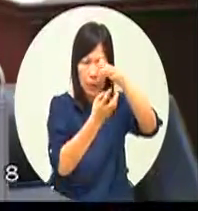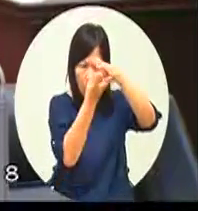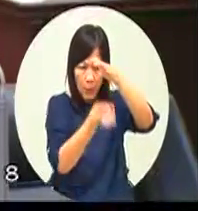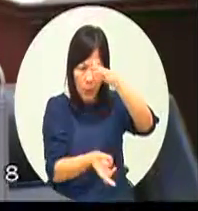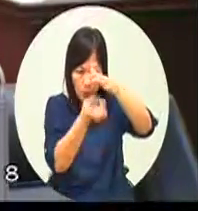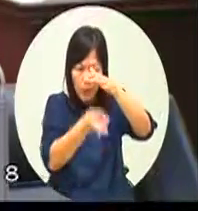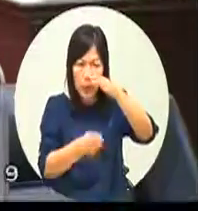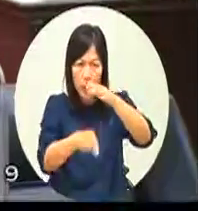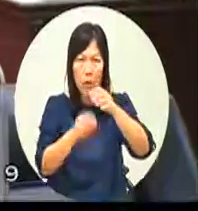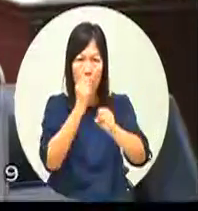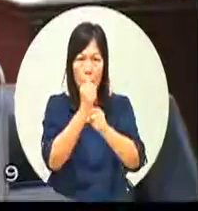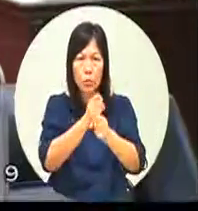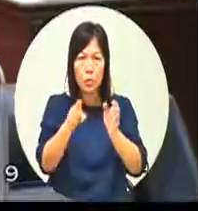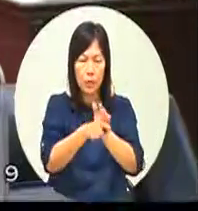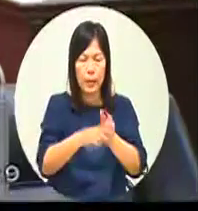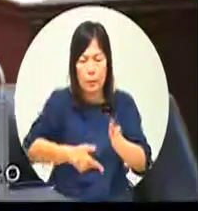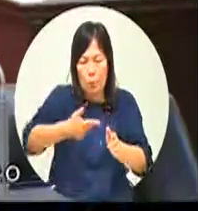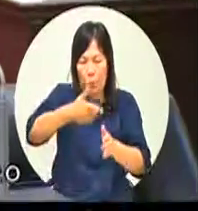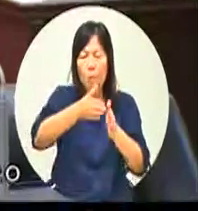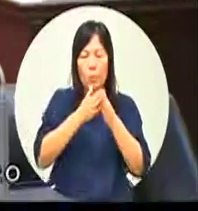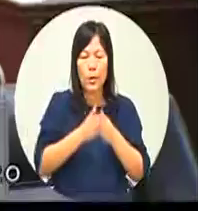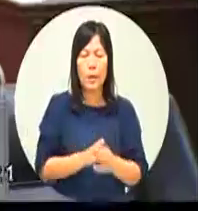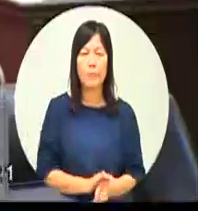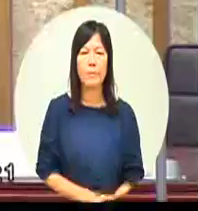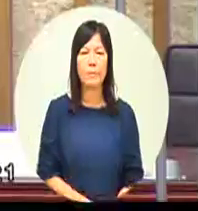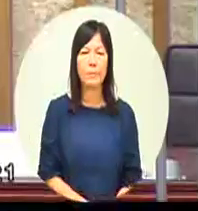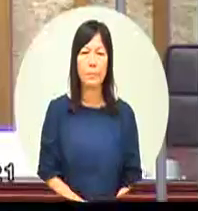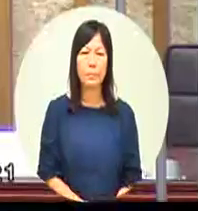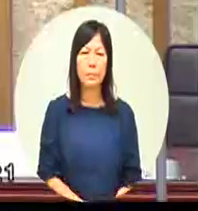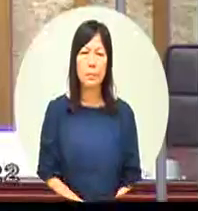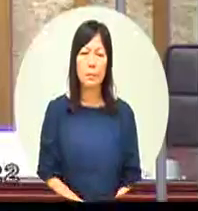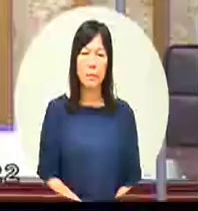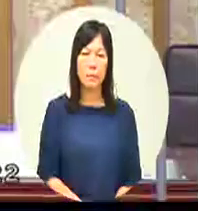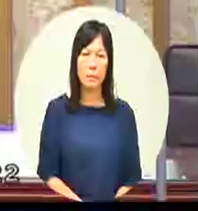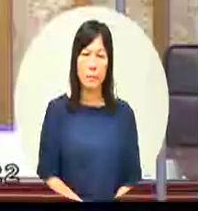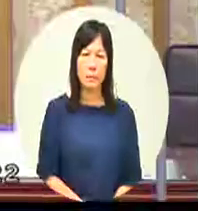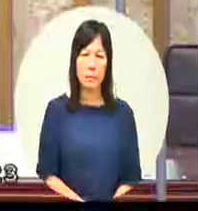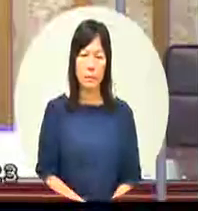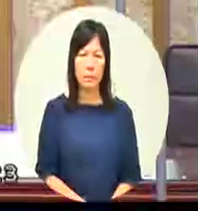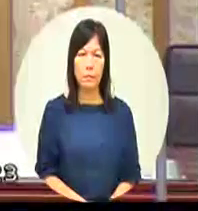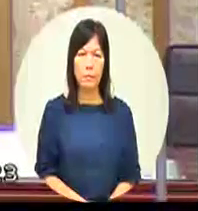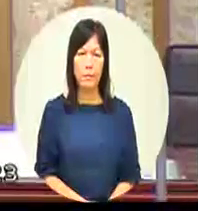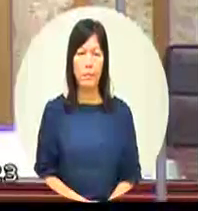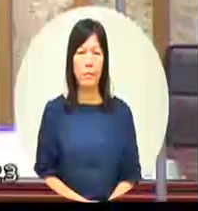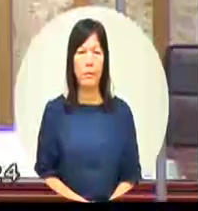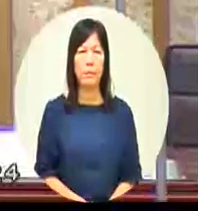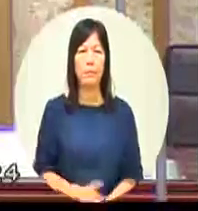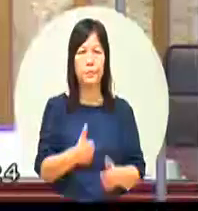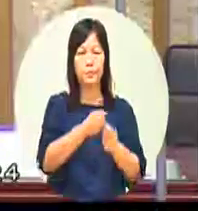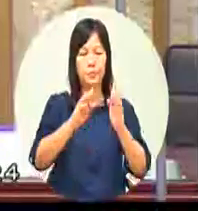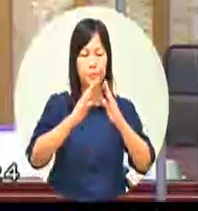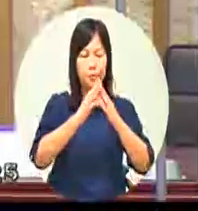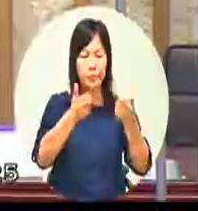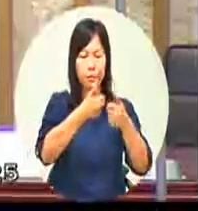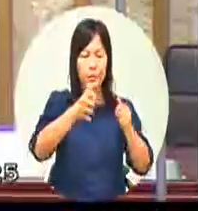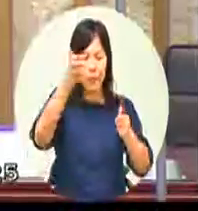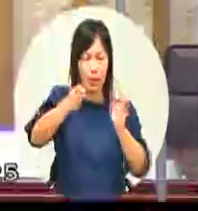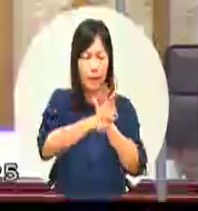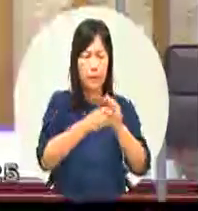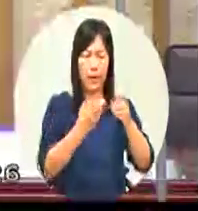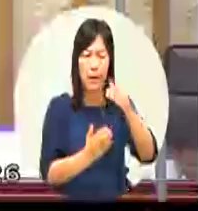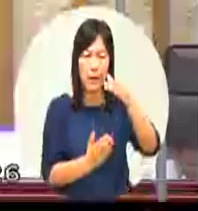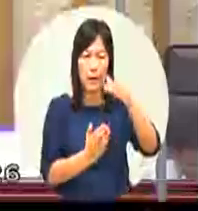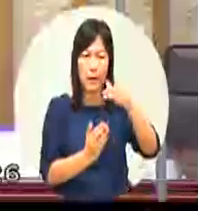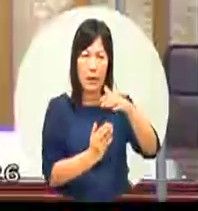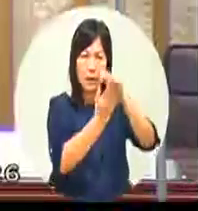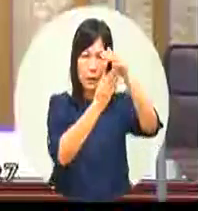要加紧脚步哈。这部分局长。 好， 请回答。 谢议长，谢谢罗议员。 那个顶楼渗水这个